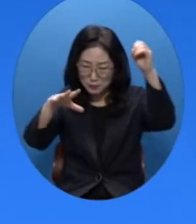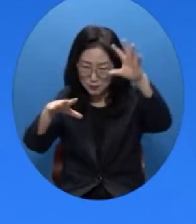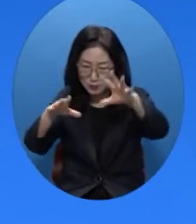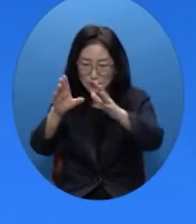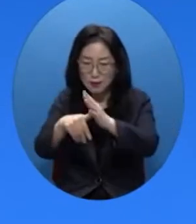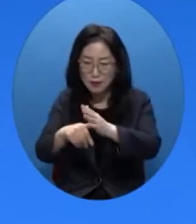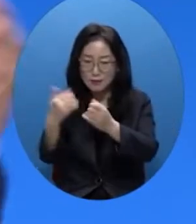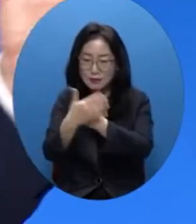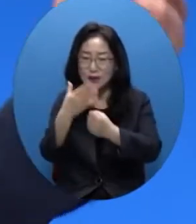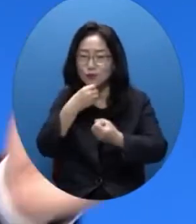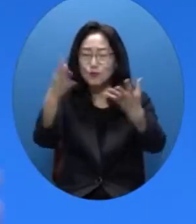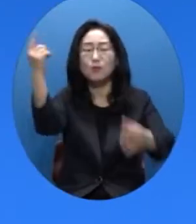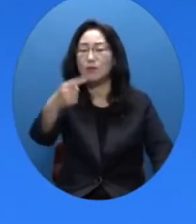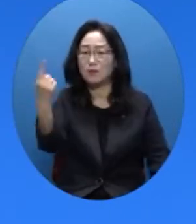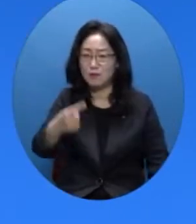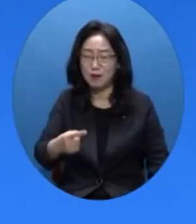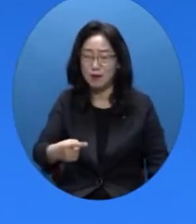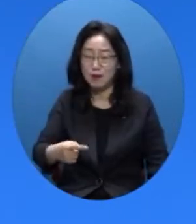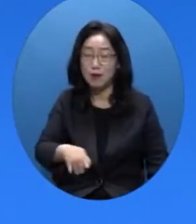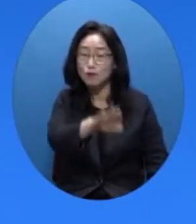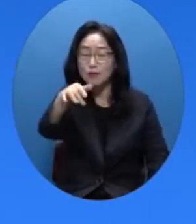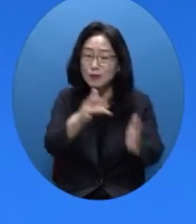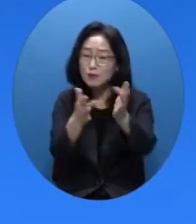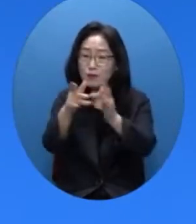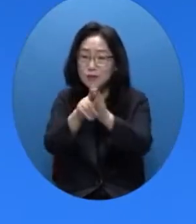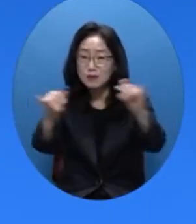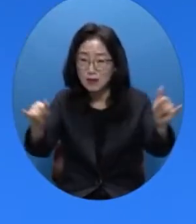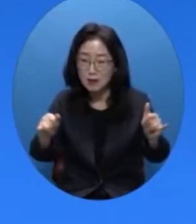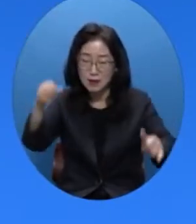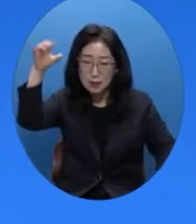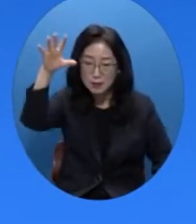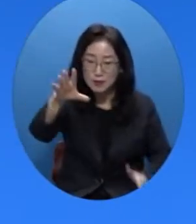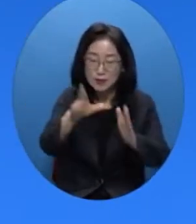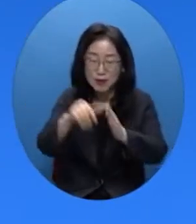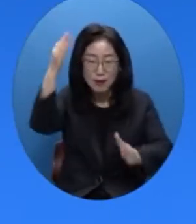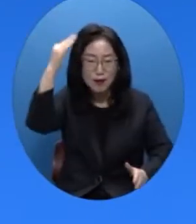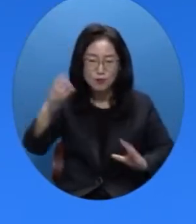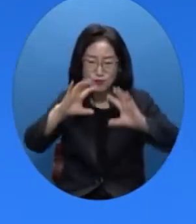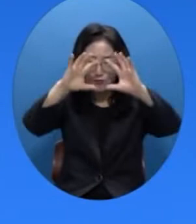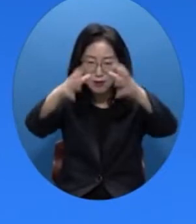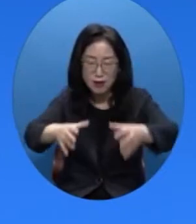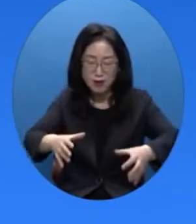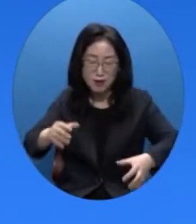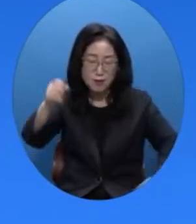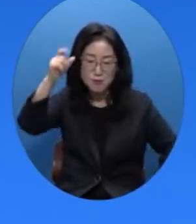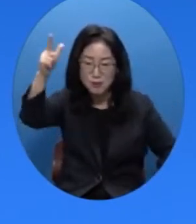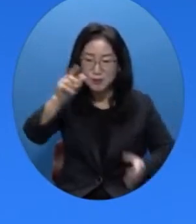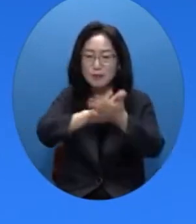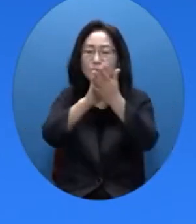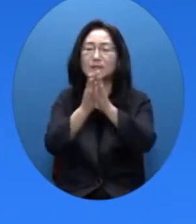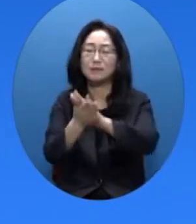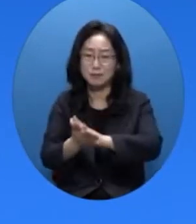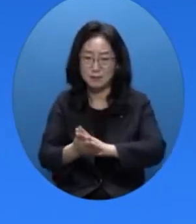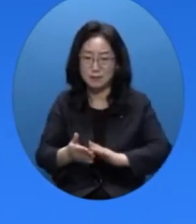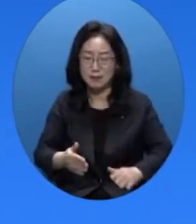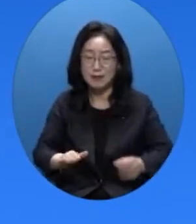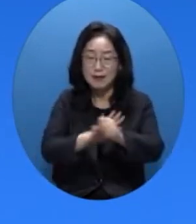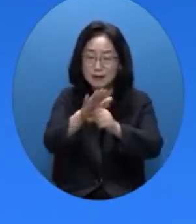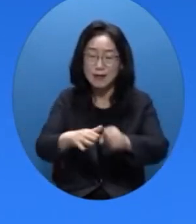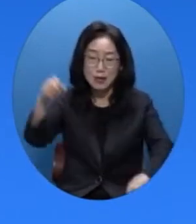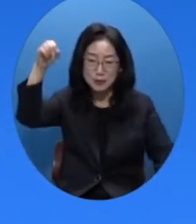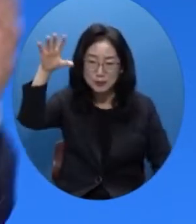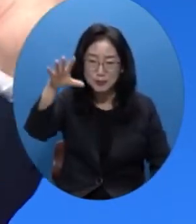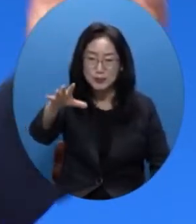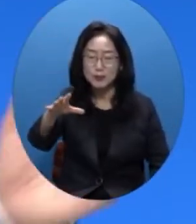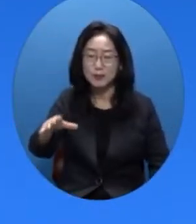것입니다 우리 1천만 귀찮 이 빛을 바랄 때 재능 기 의지한 탬 잉크로 건설되는 것입니다 우리가 사랑의 빛을 바랄 때